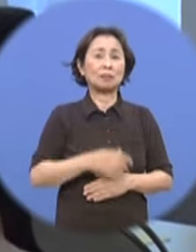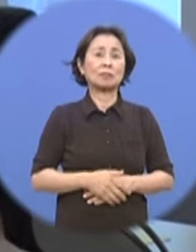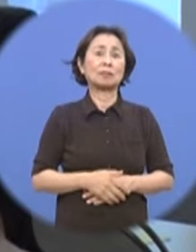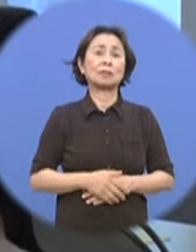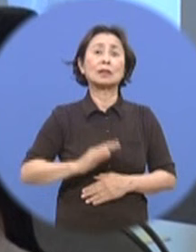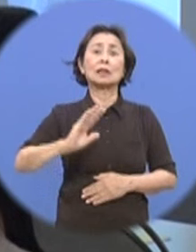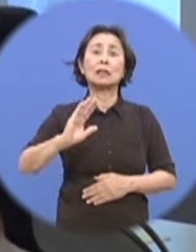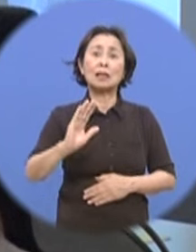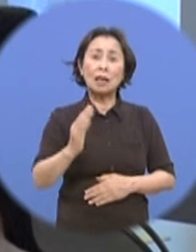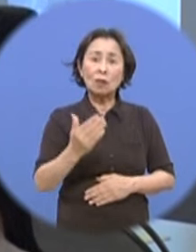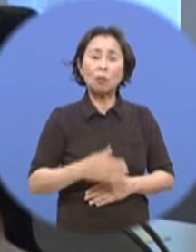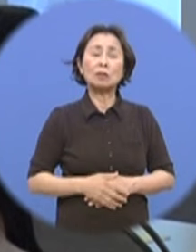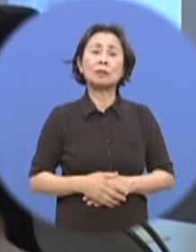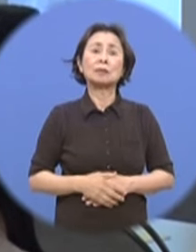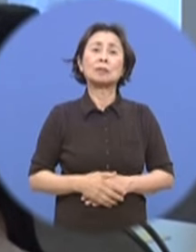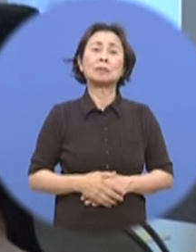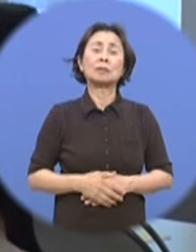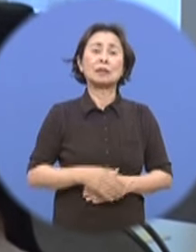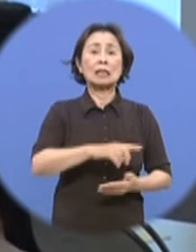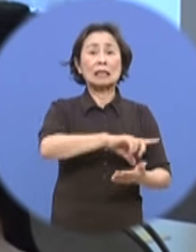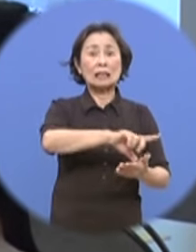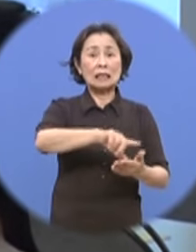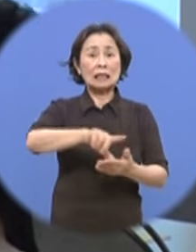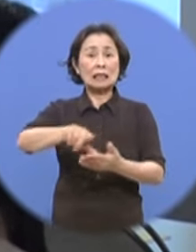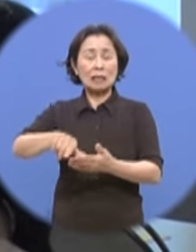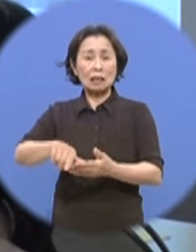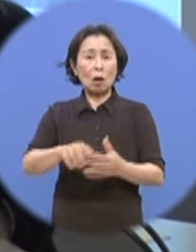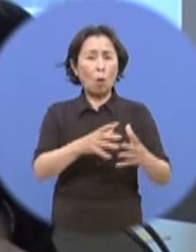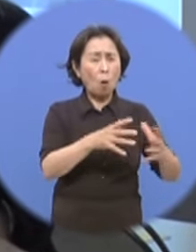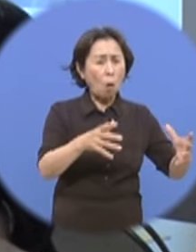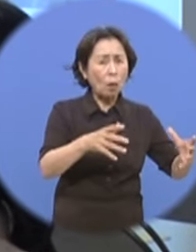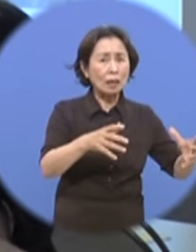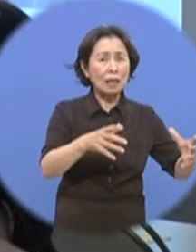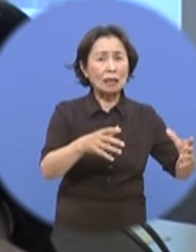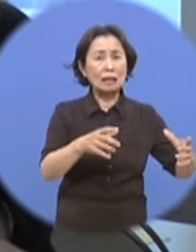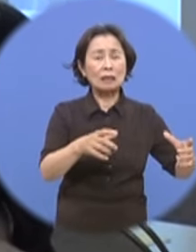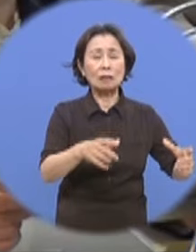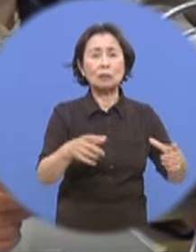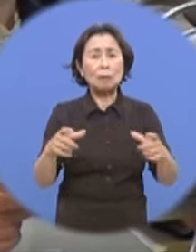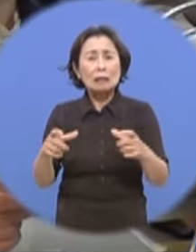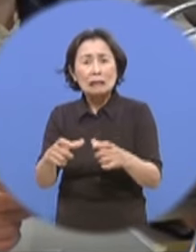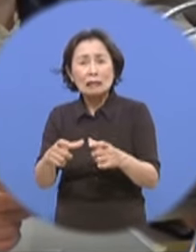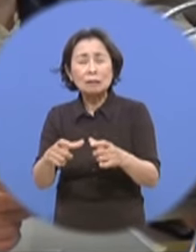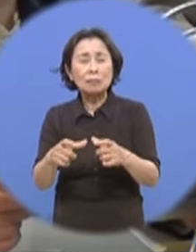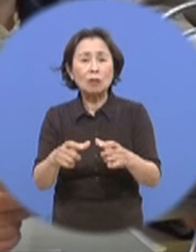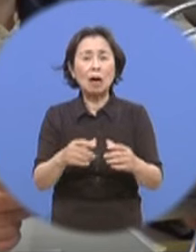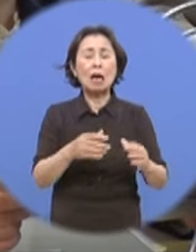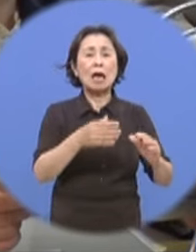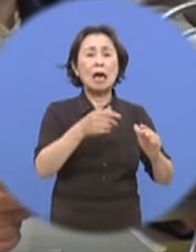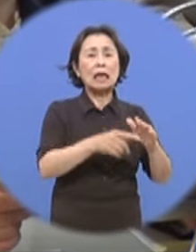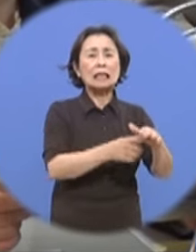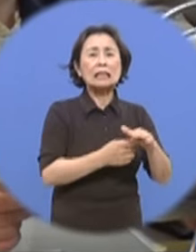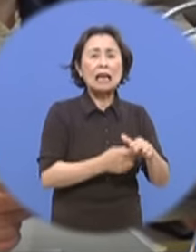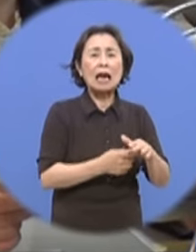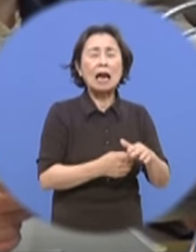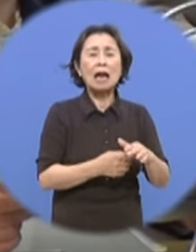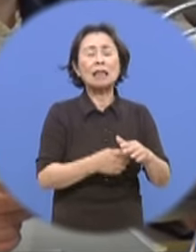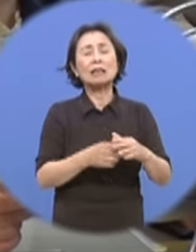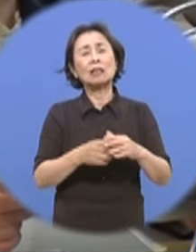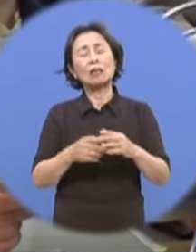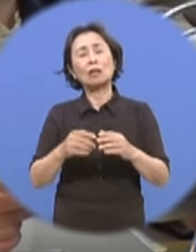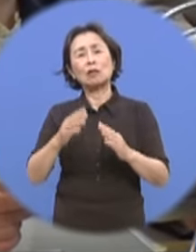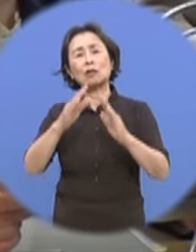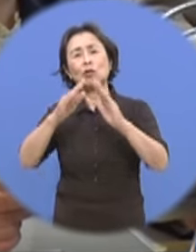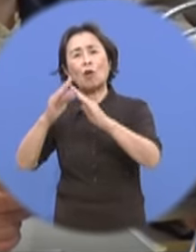ますただ地域によっては小規模と大規模っていうところ田舎と都会というところでもかなり変わってくるので